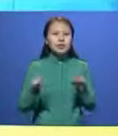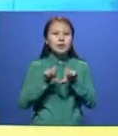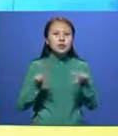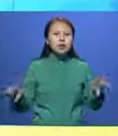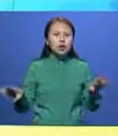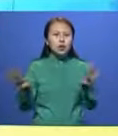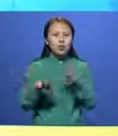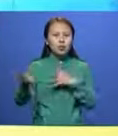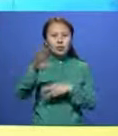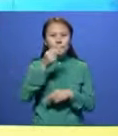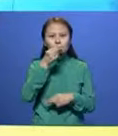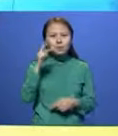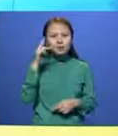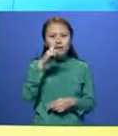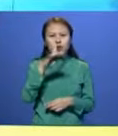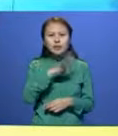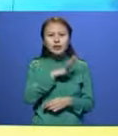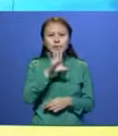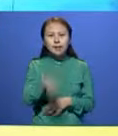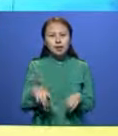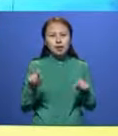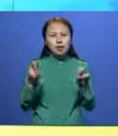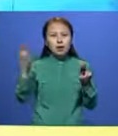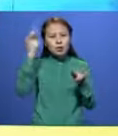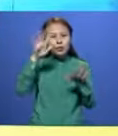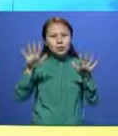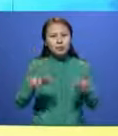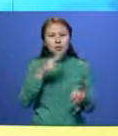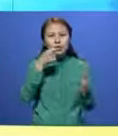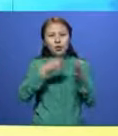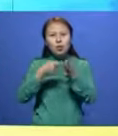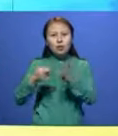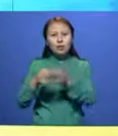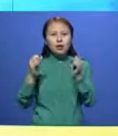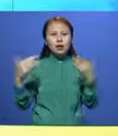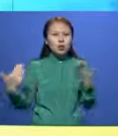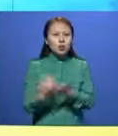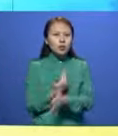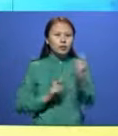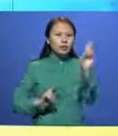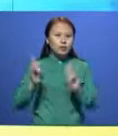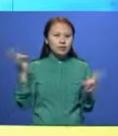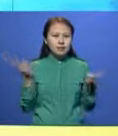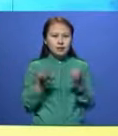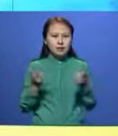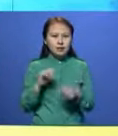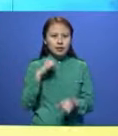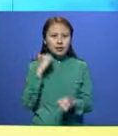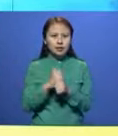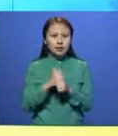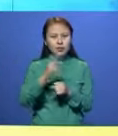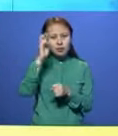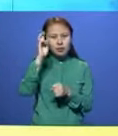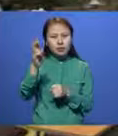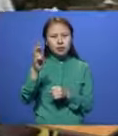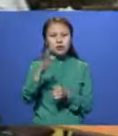Мектептерде жаппай улану деректерін болдырмау үшін барлық білім ошақтары тамақтандыру мәселесі жөндегі жаңа ережеге көшу керек. Бұл туралы бүгін